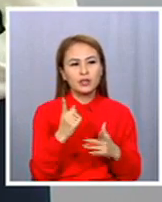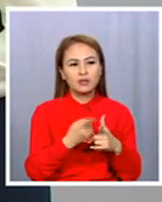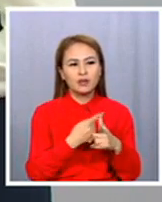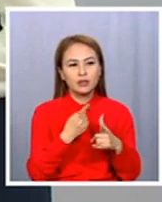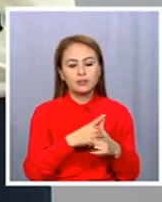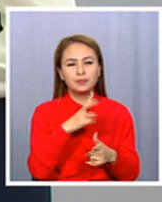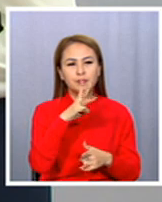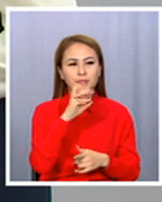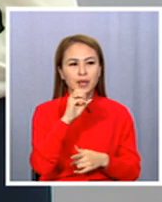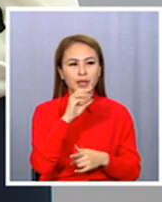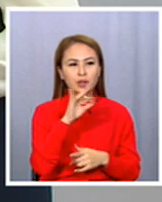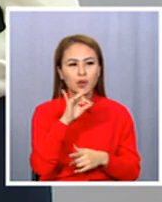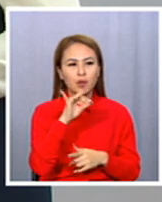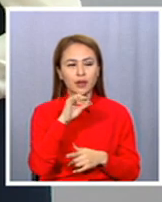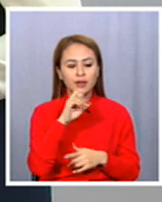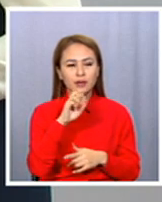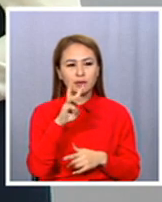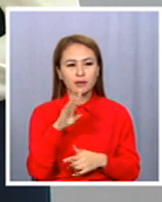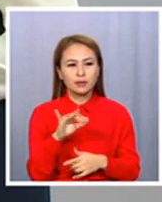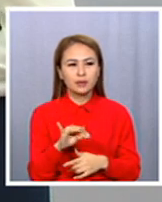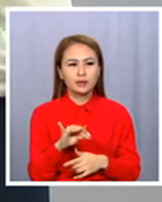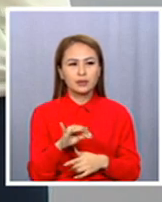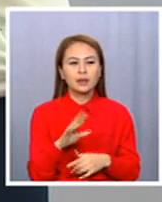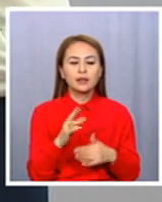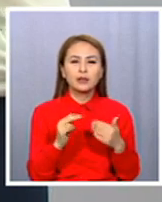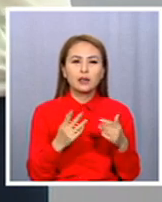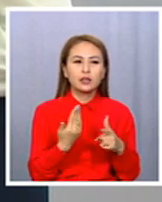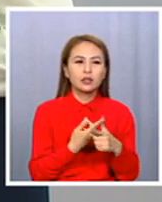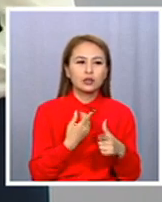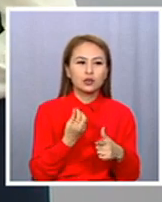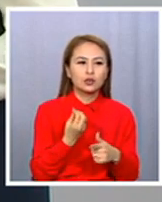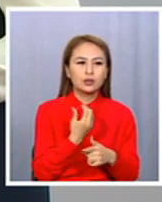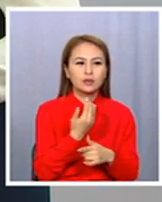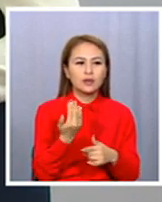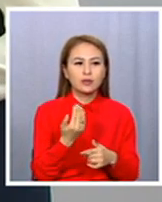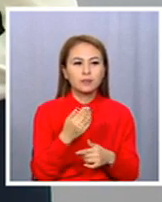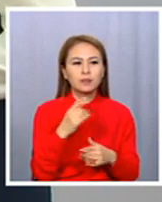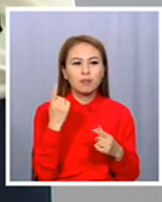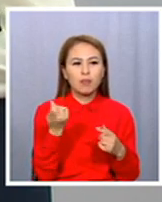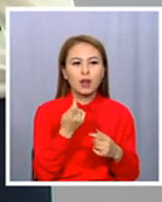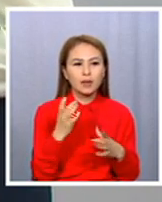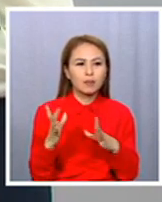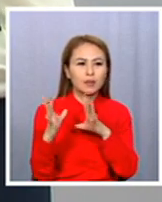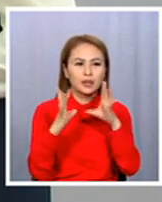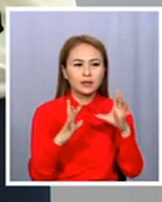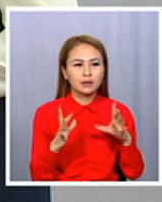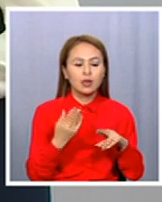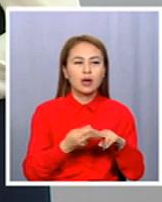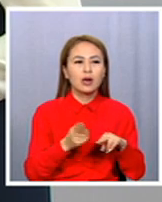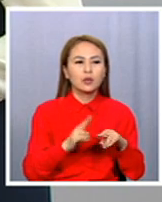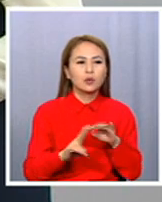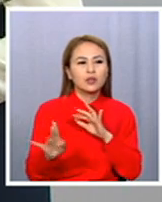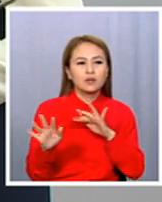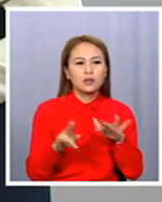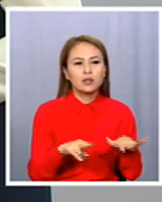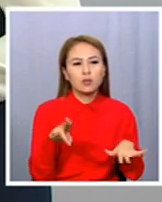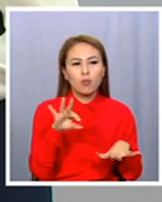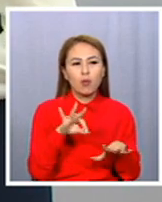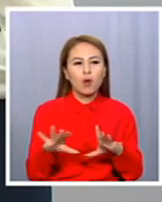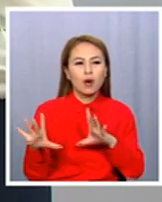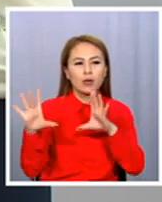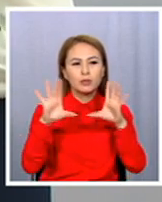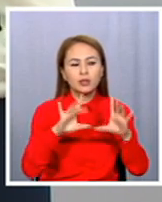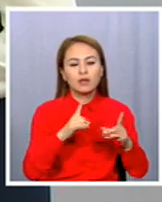меньше, называются метеороидами, или как их еще называют, малые планеты, которые движутся